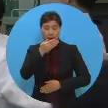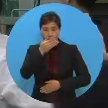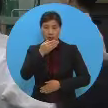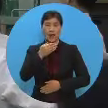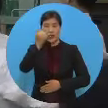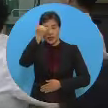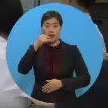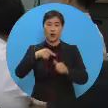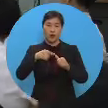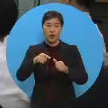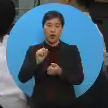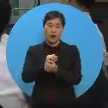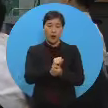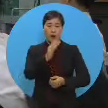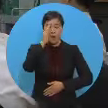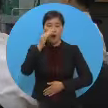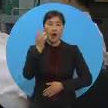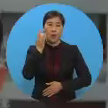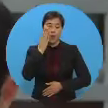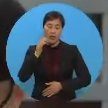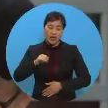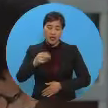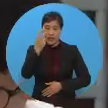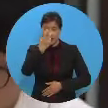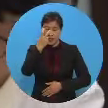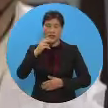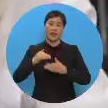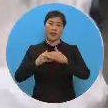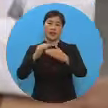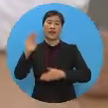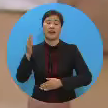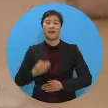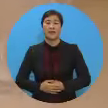교육, 감염병을 옮기는 모기, 진드기 관찰 등이 진행됩니다.